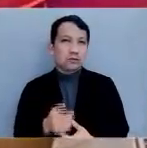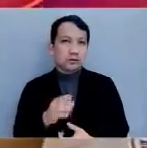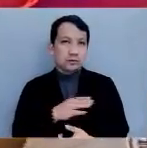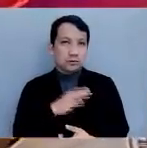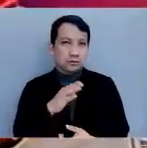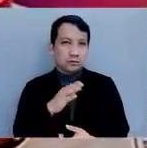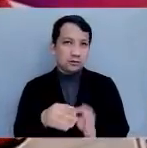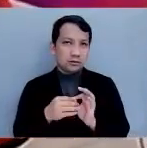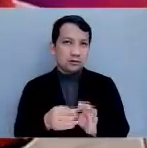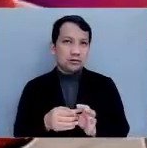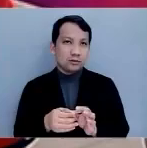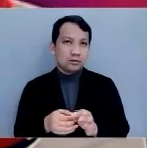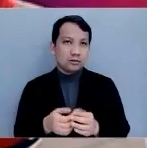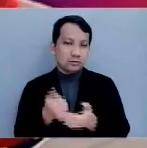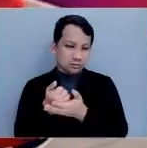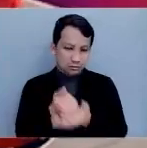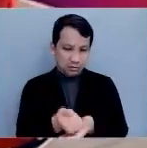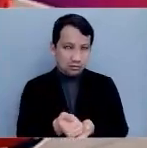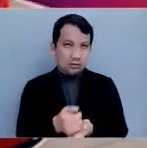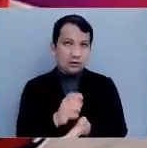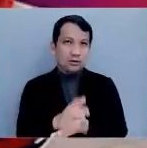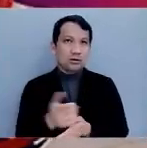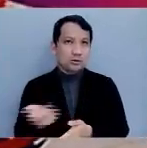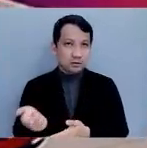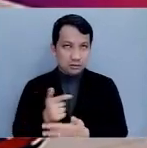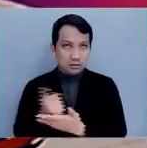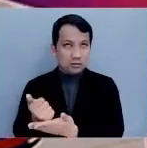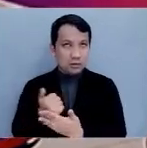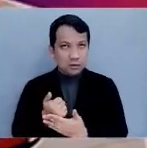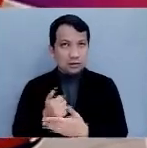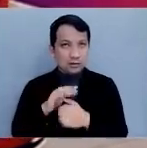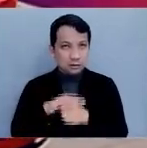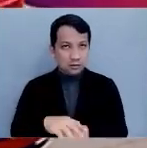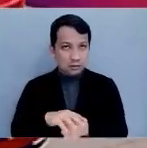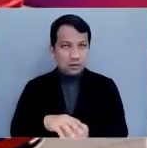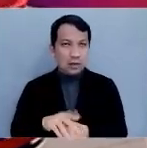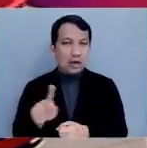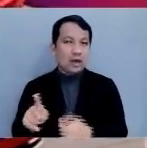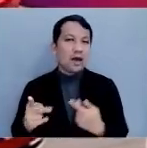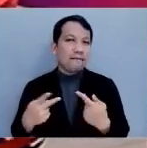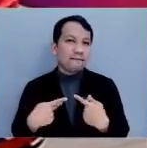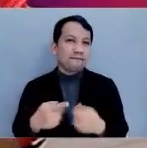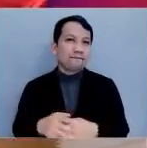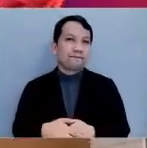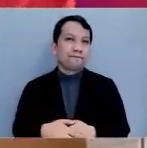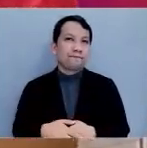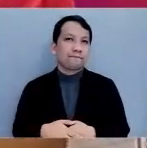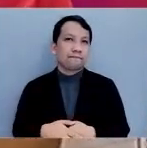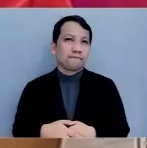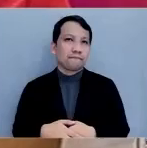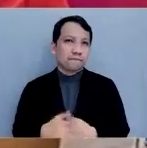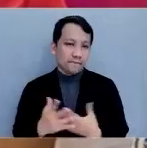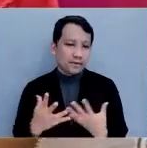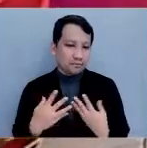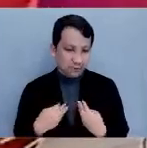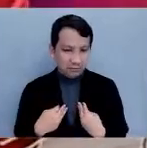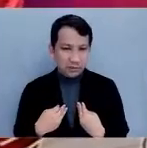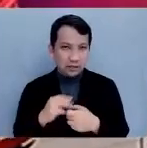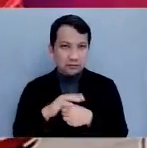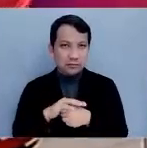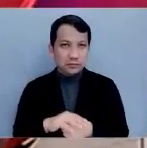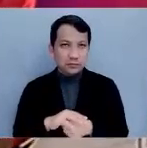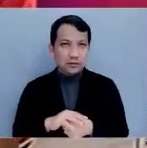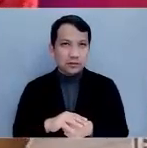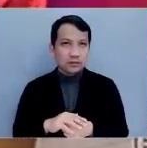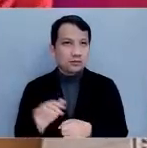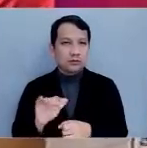namin, tinutulungan din kami na yung pressure nandyan lang. Kailangan nang i-absorb namin yan. Nandyan din,